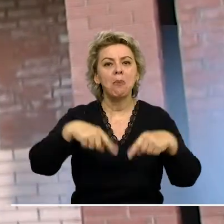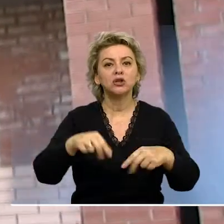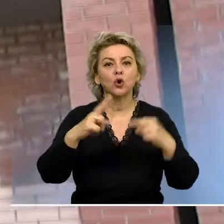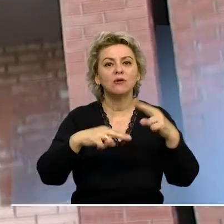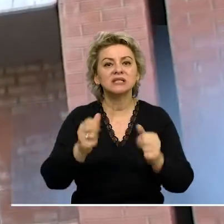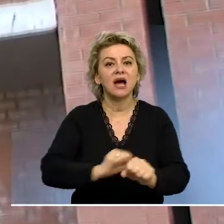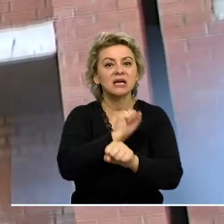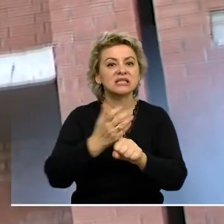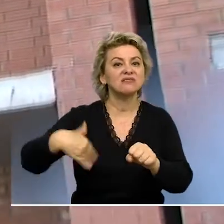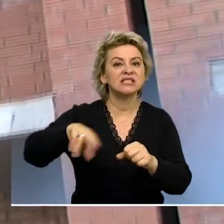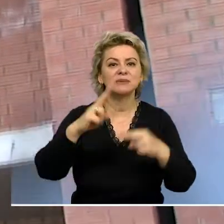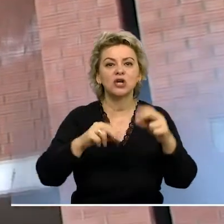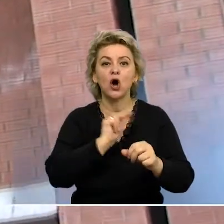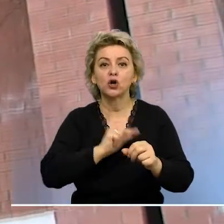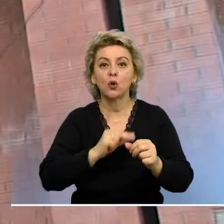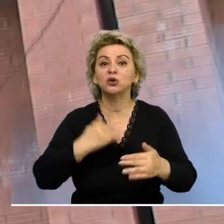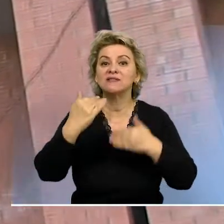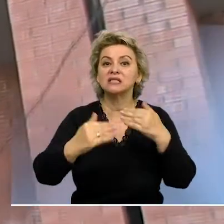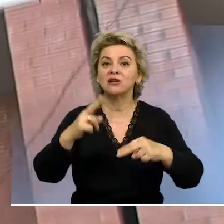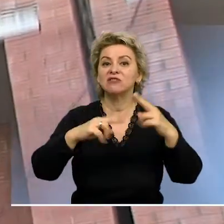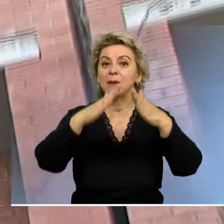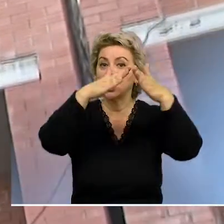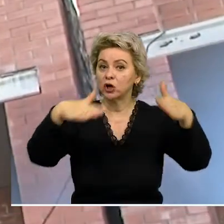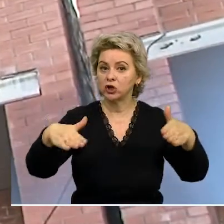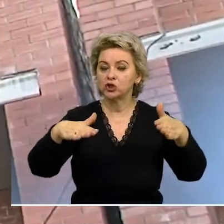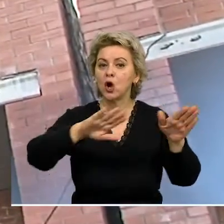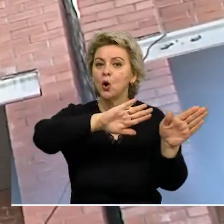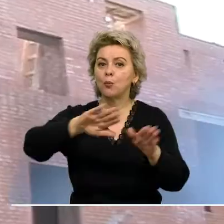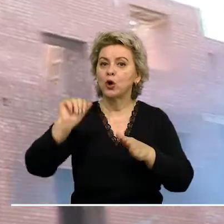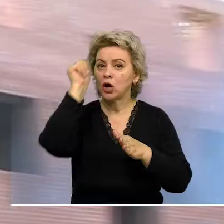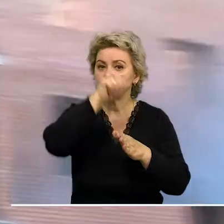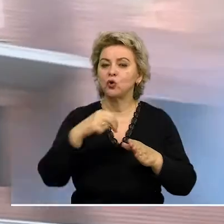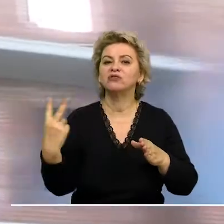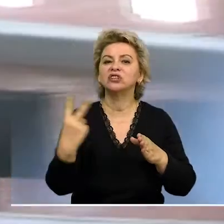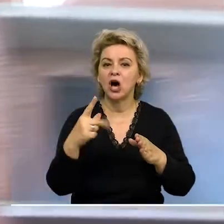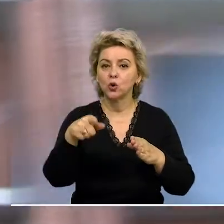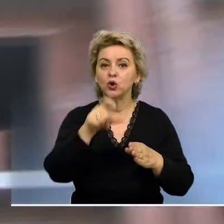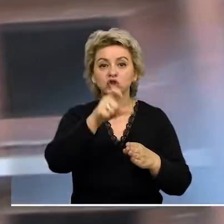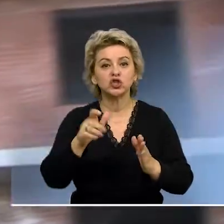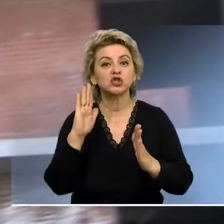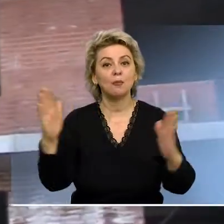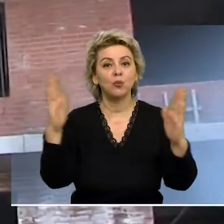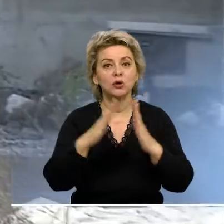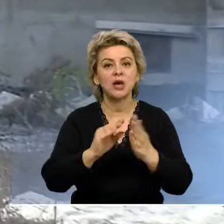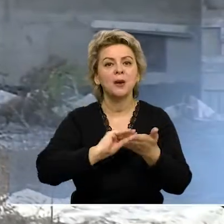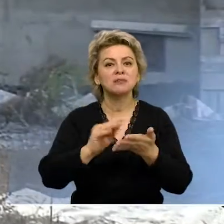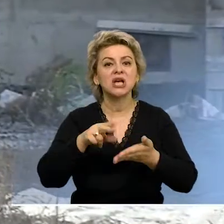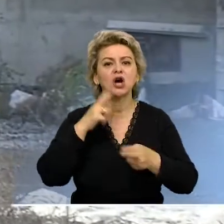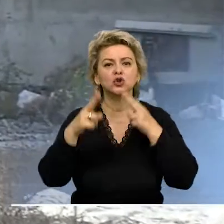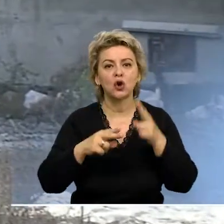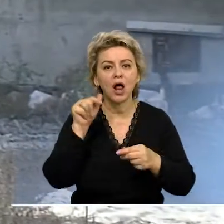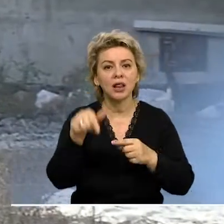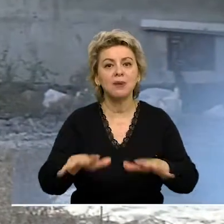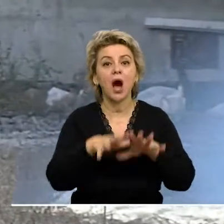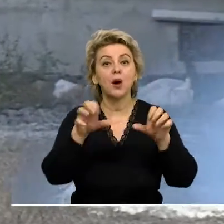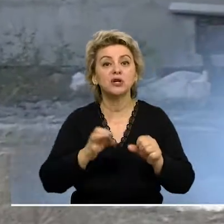долгостроем. Банкротство подрядчика остановило все строительные работы в стадии возведения крыши. Прошел год, второй. Жильцы будущего